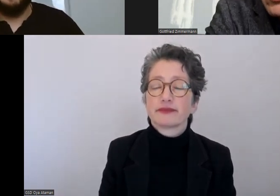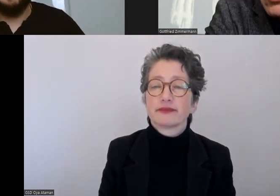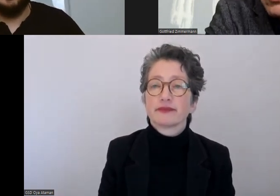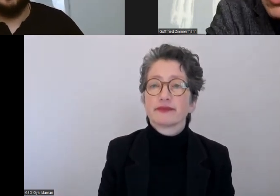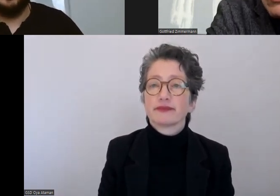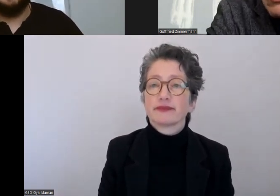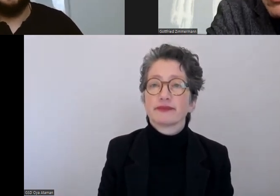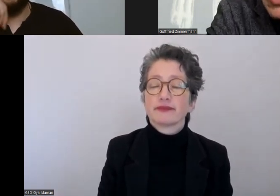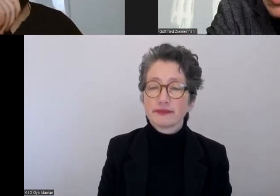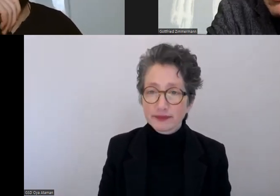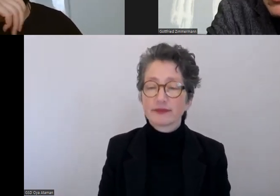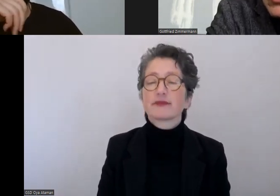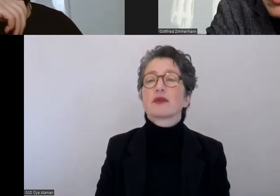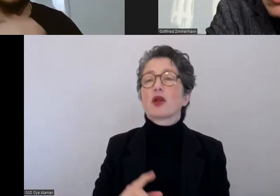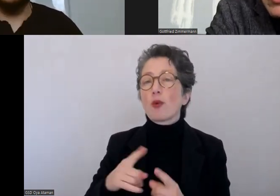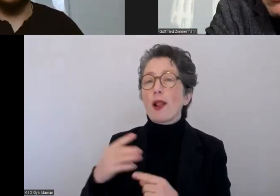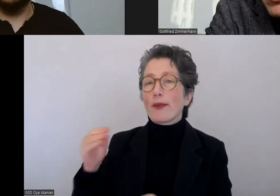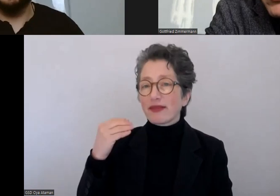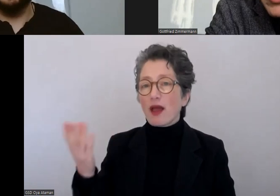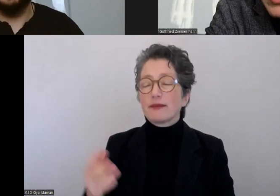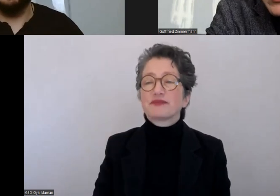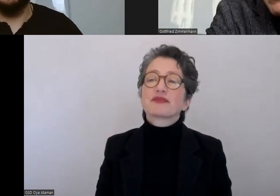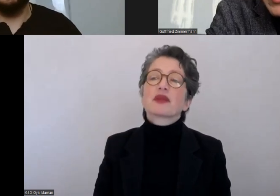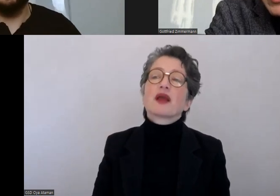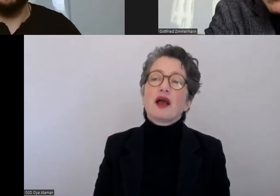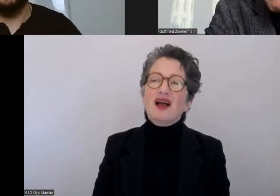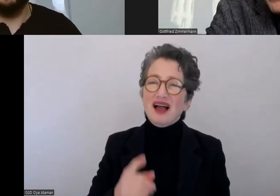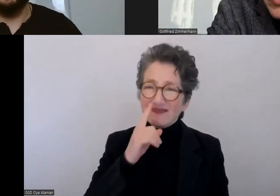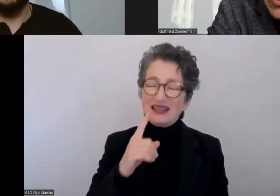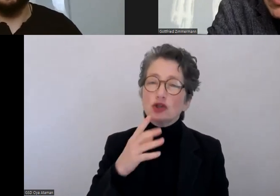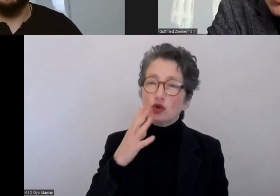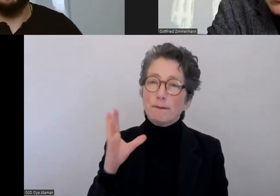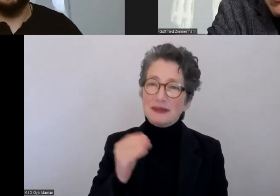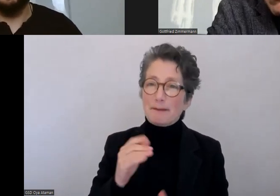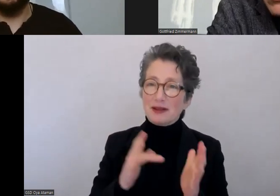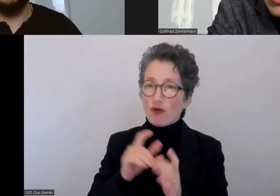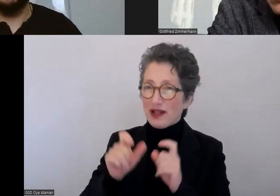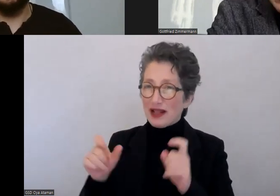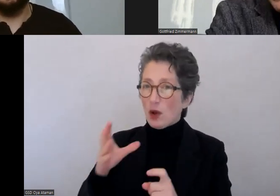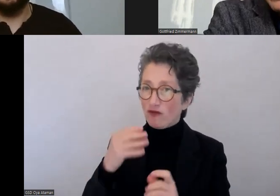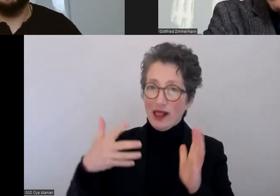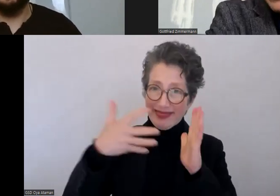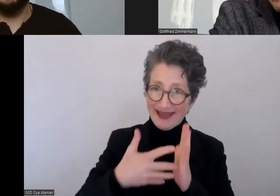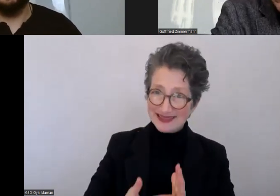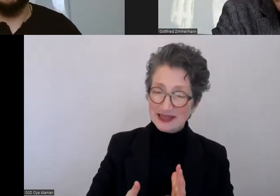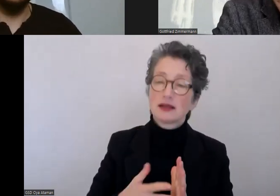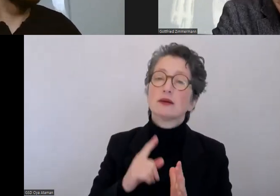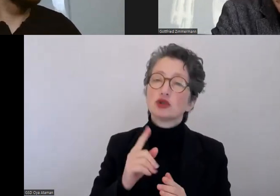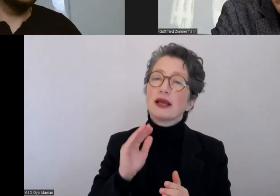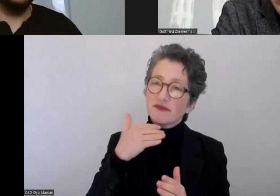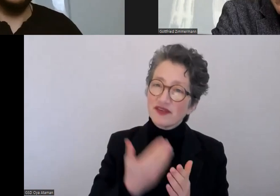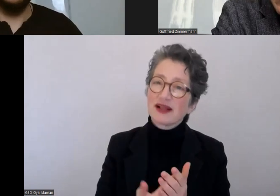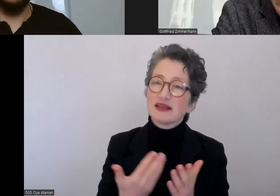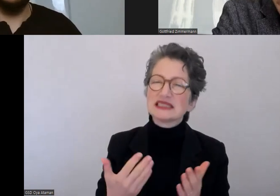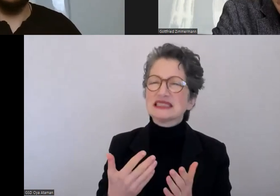Ja, und noch ein Kommentar, wenn man bis dahin mit Betroffenen testen will, dann das ist natürlich immer zu empfehlen, mit Betroffenen